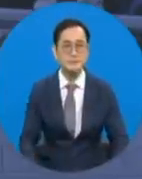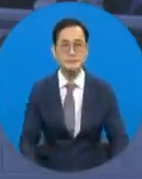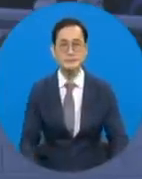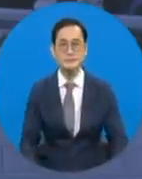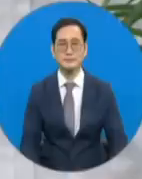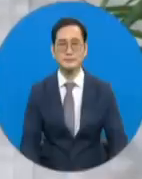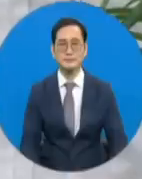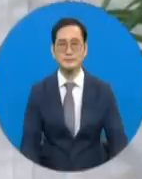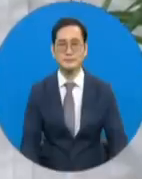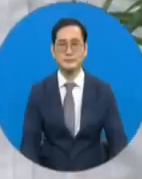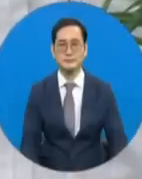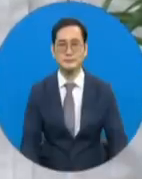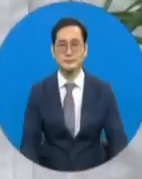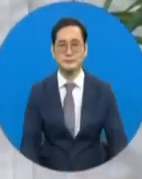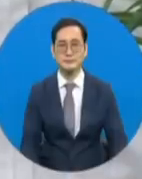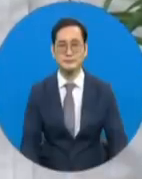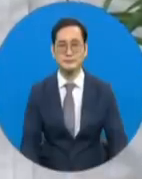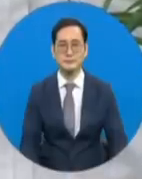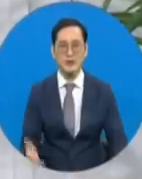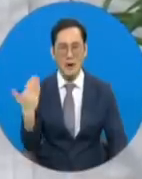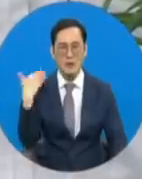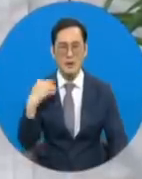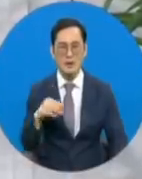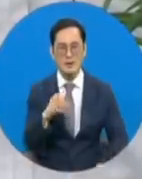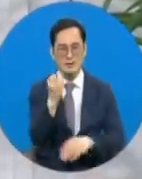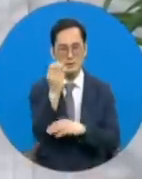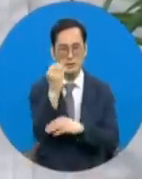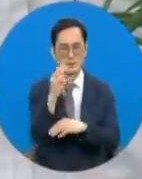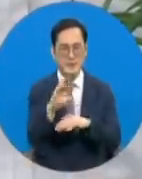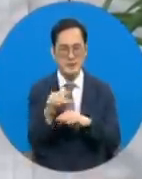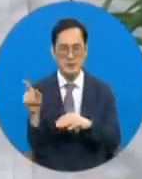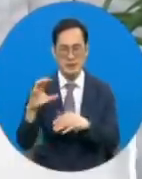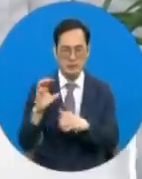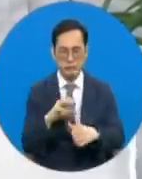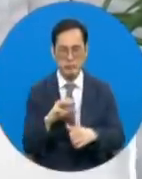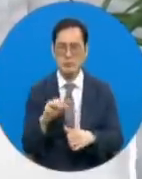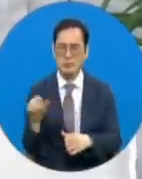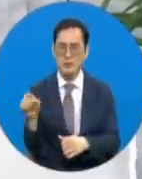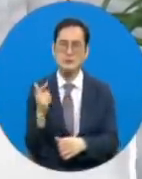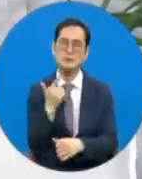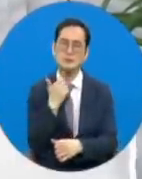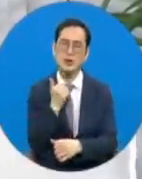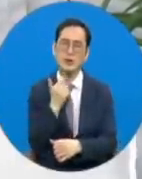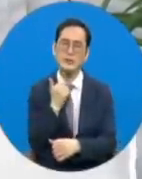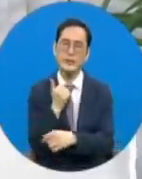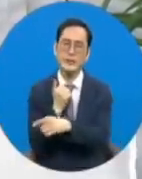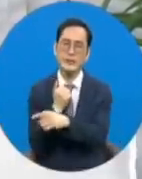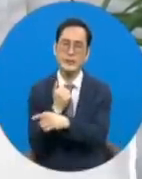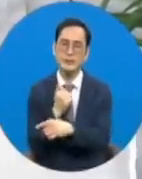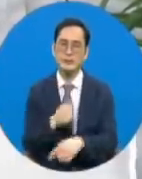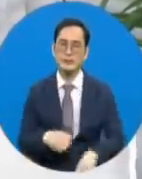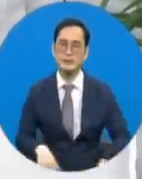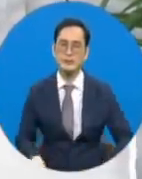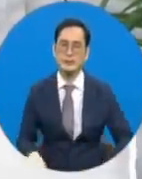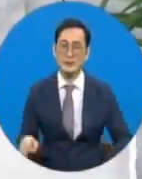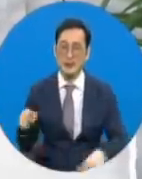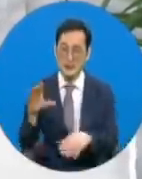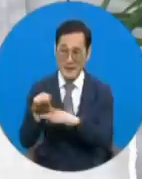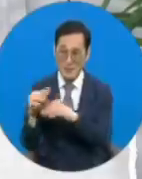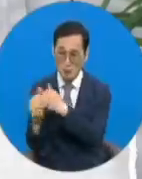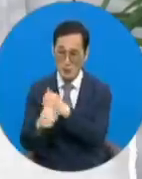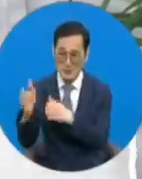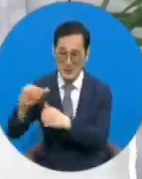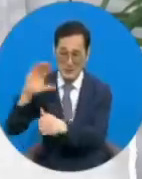과거에 굉장히 좀 언론 탄압을 시도했던 경우가 굉장히 많았던 것이죠. 그렇기 때문에 저희는 문제가 된다고